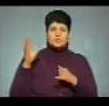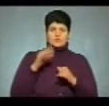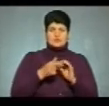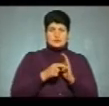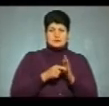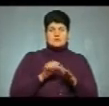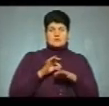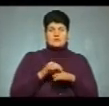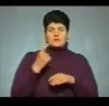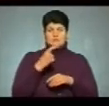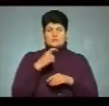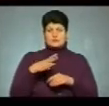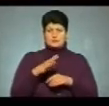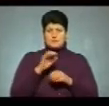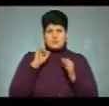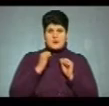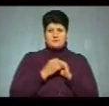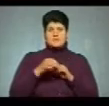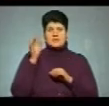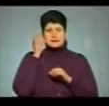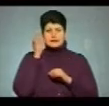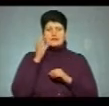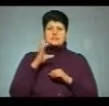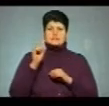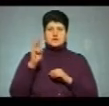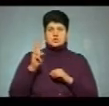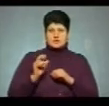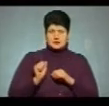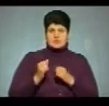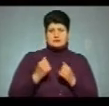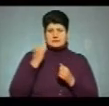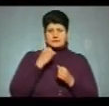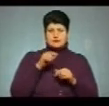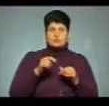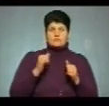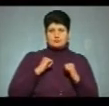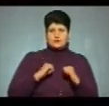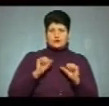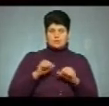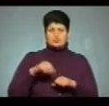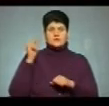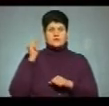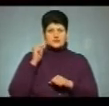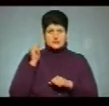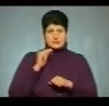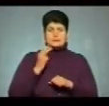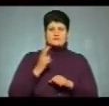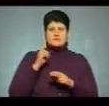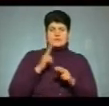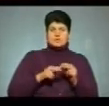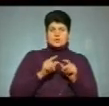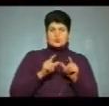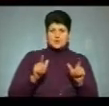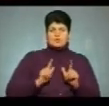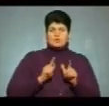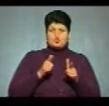провели хвилину пам'яті. Ми пригадали Сашка, ми завдяки ньому зараз можемо спокійно вчитися, закінчити школу,